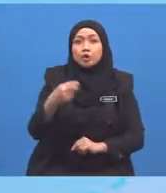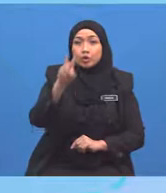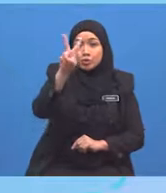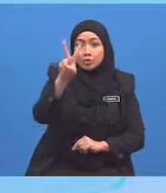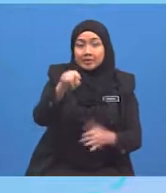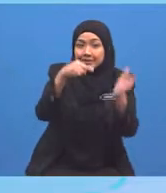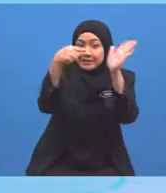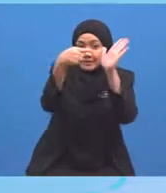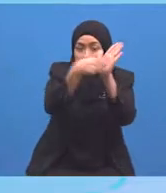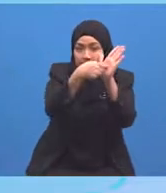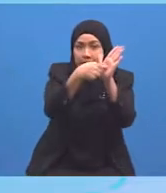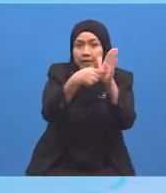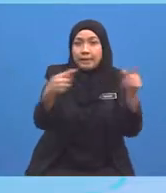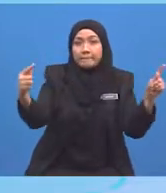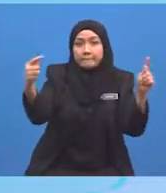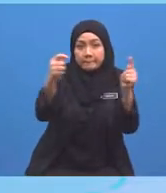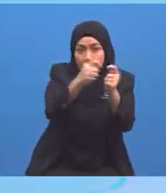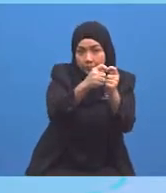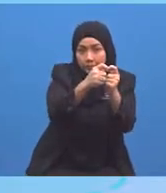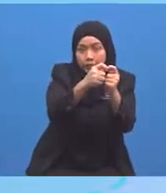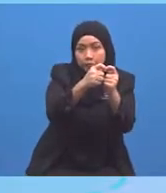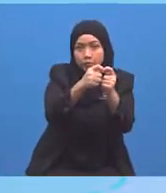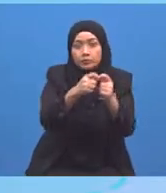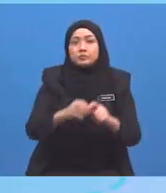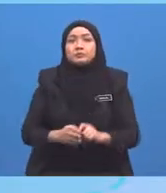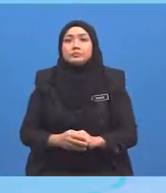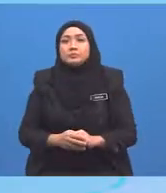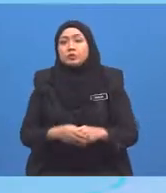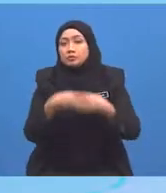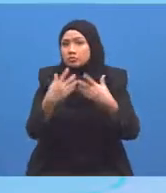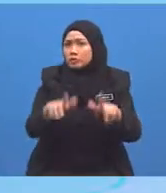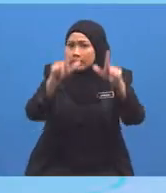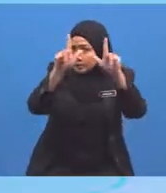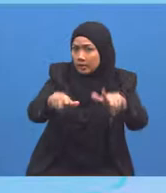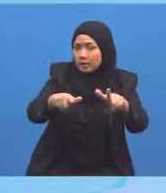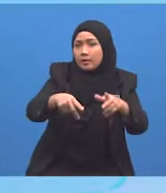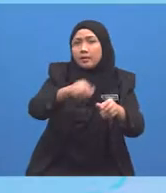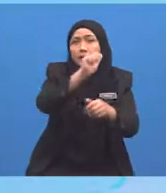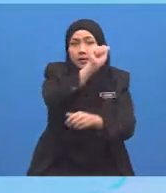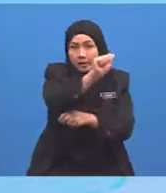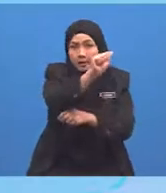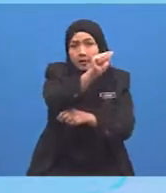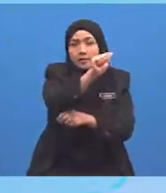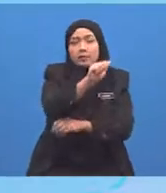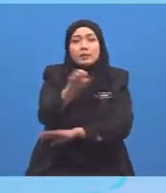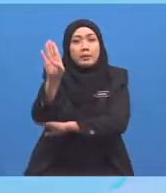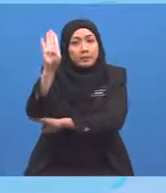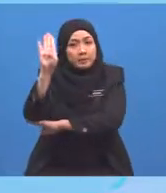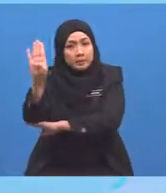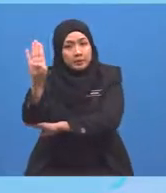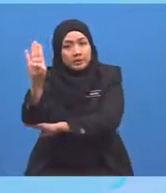sisi bertemu. Bucu poligon telah dilabelkan sebagai